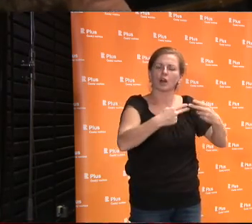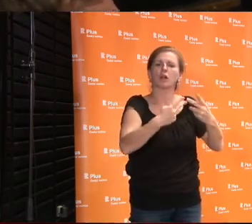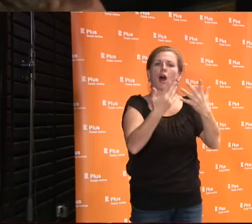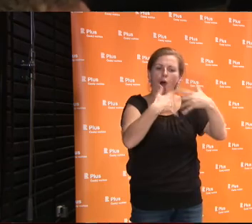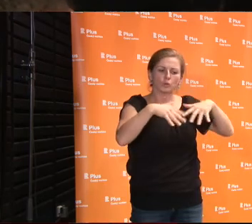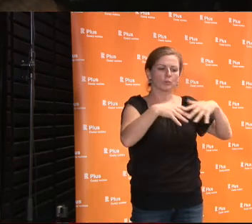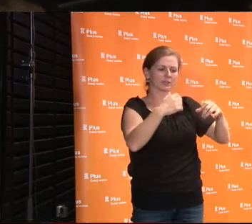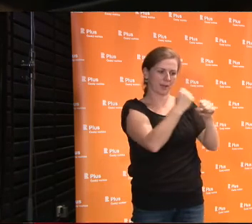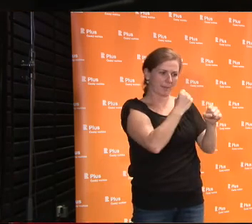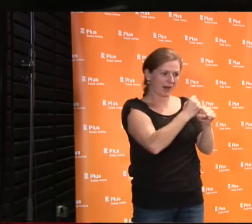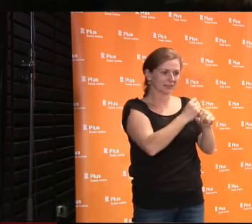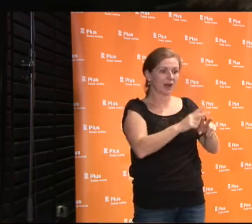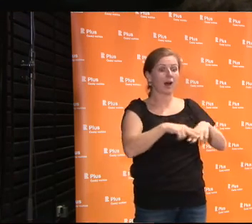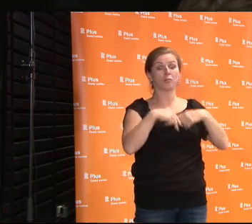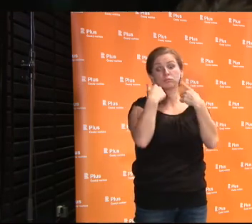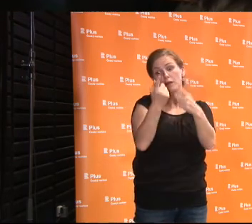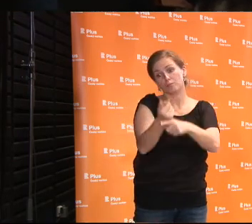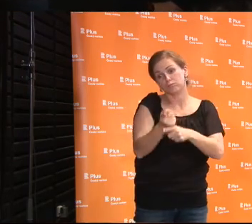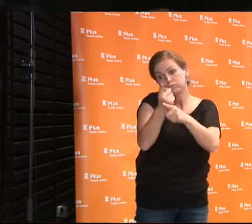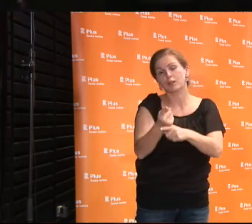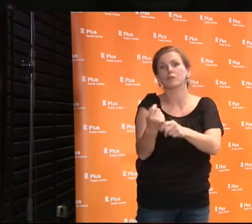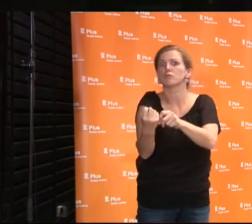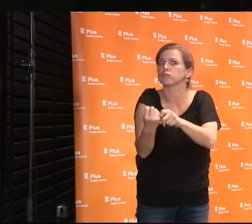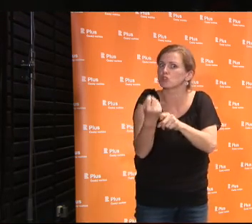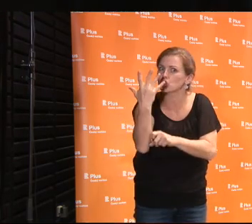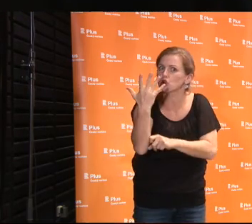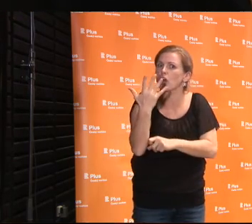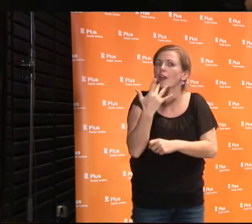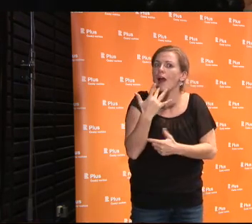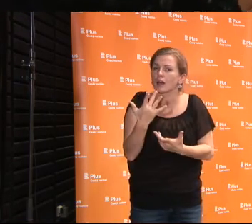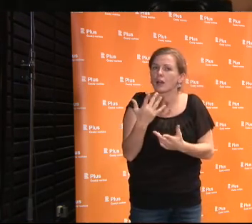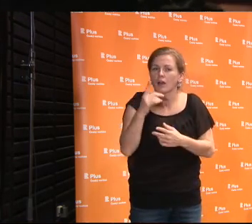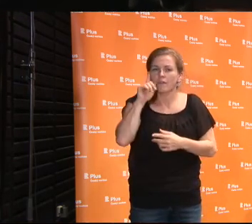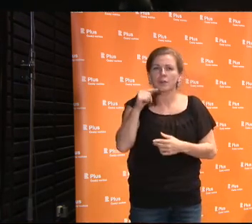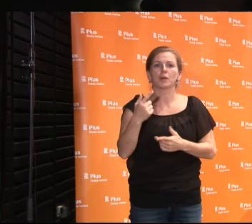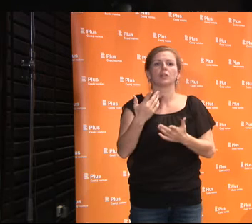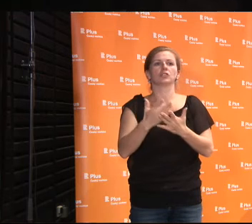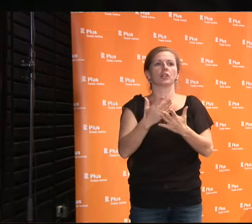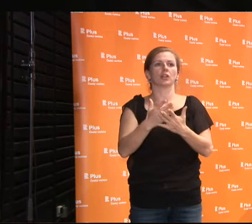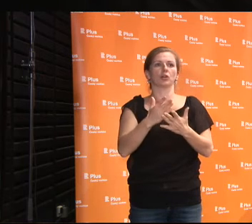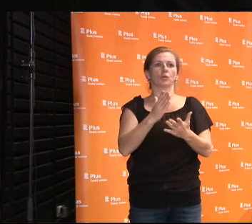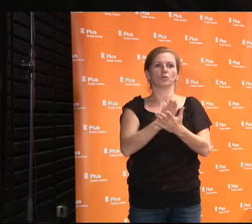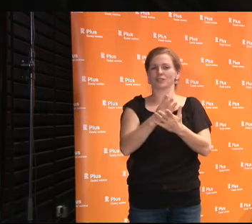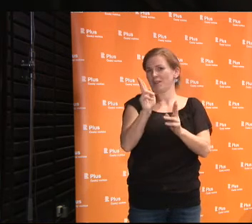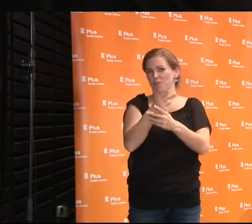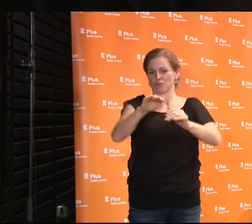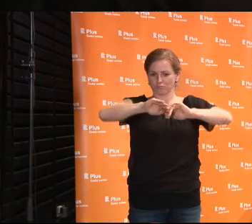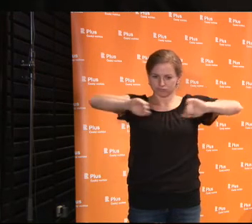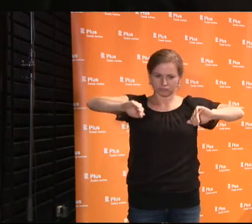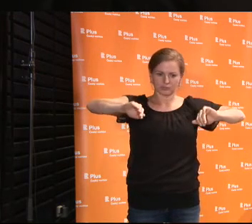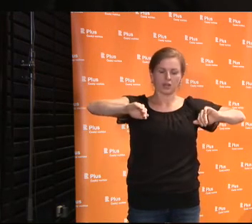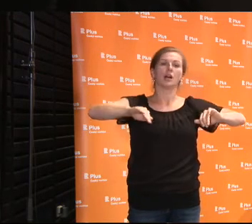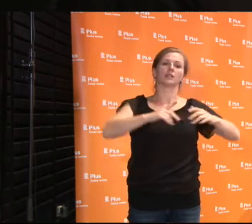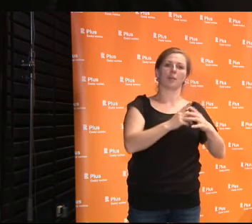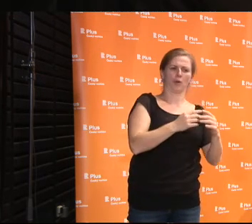automatizace práce, protože, jak asi tušíme, tak v systému růstu není ultimátně oddělitelný růst od tlaku